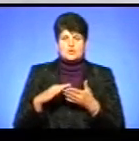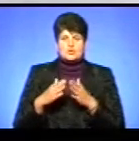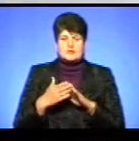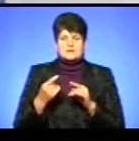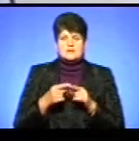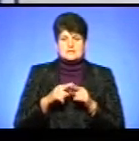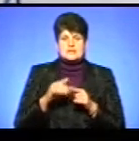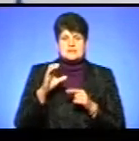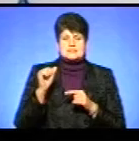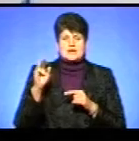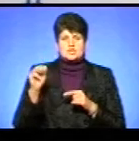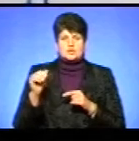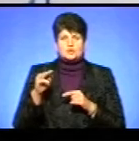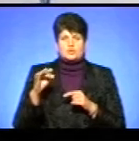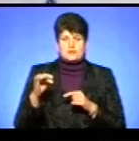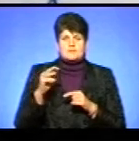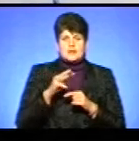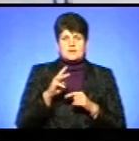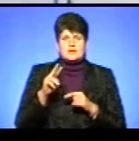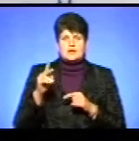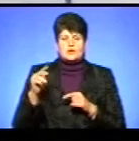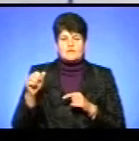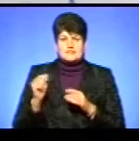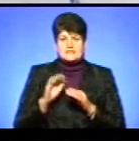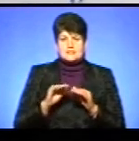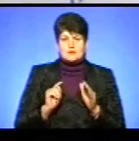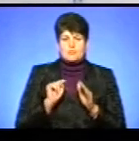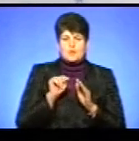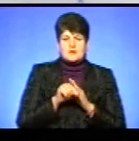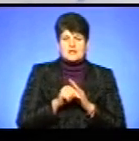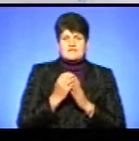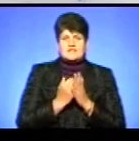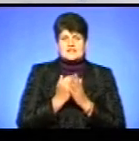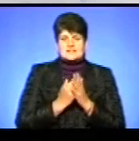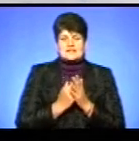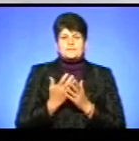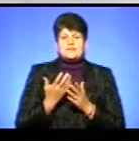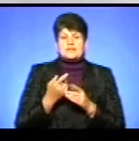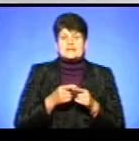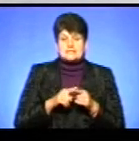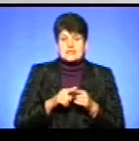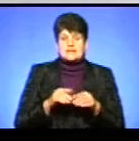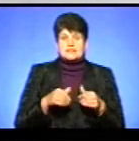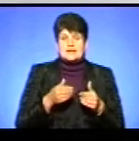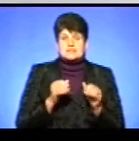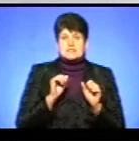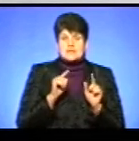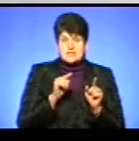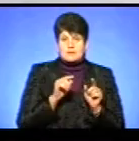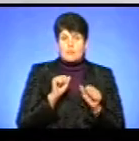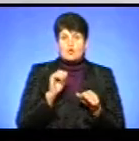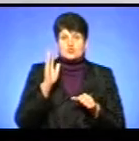Це Саша Тугарєв і Мар'ян Воловець. І діти попадають в резервні і в кандидатські склади, що їм дає